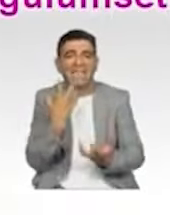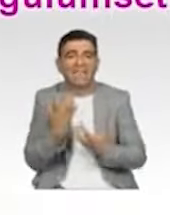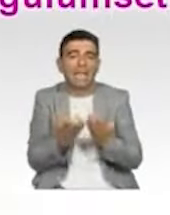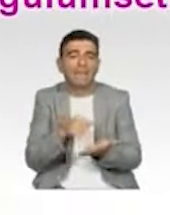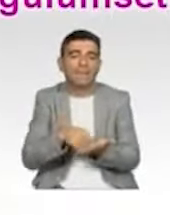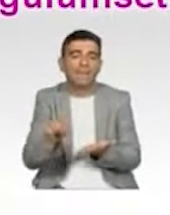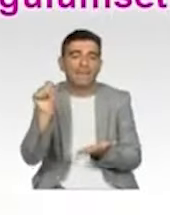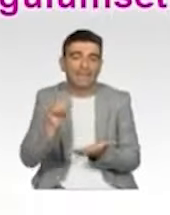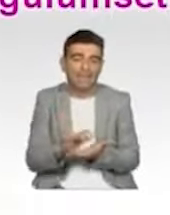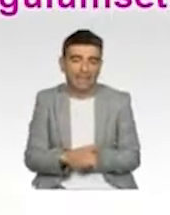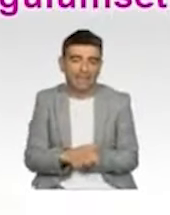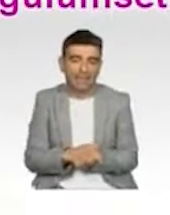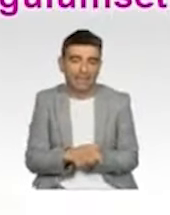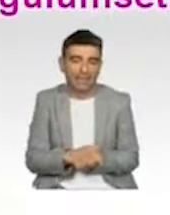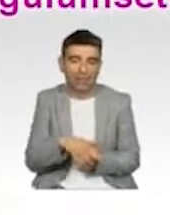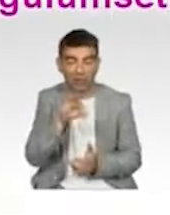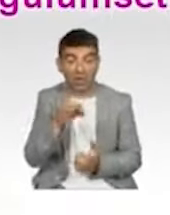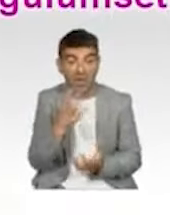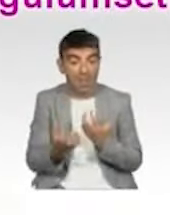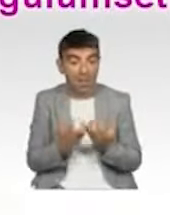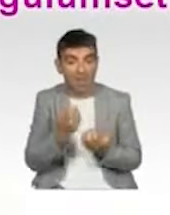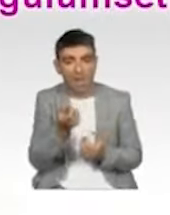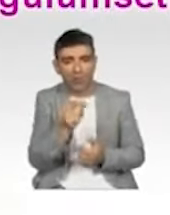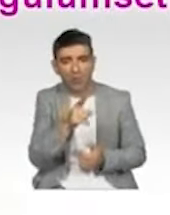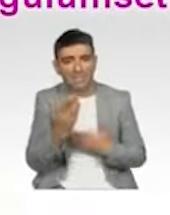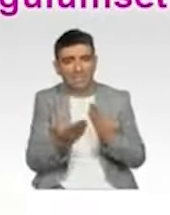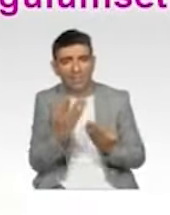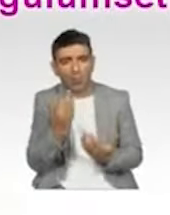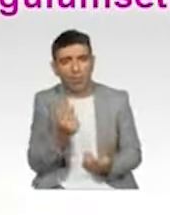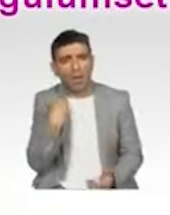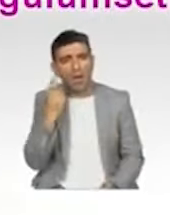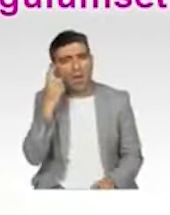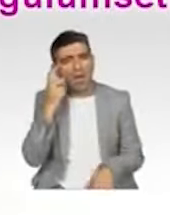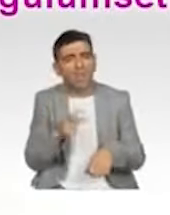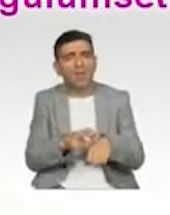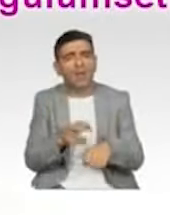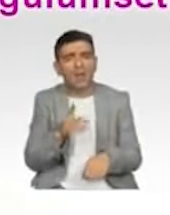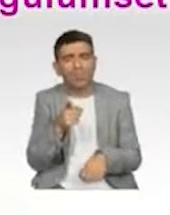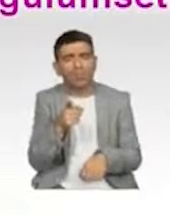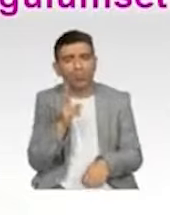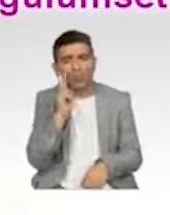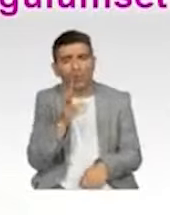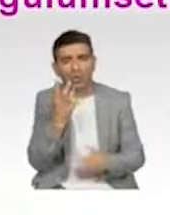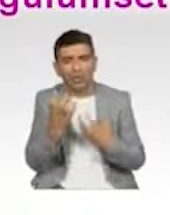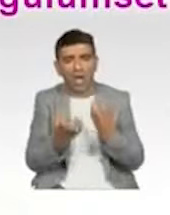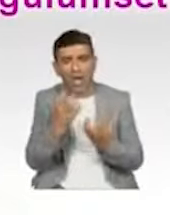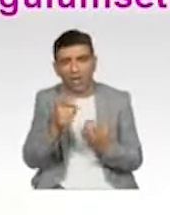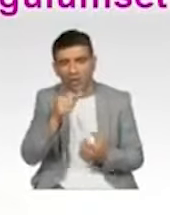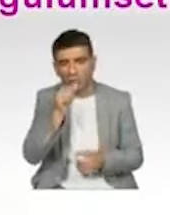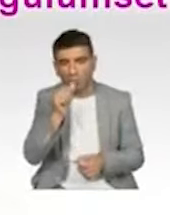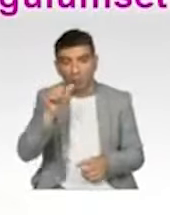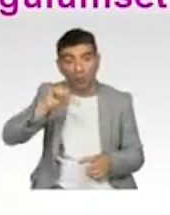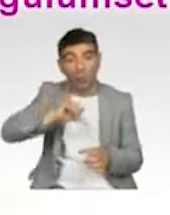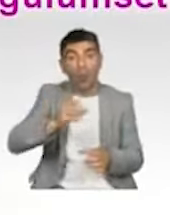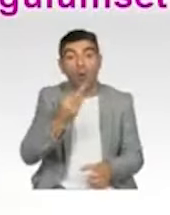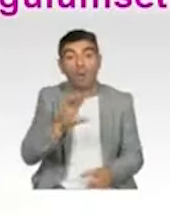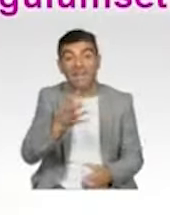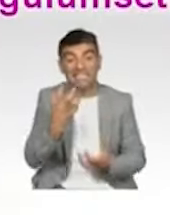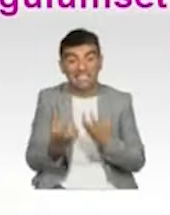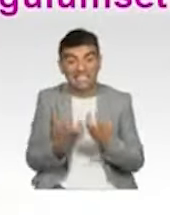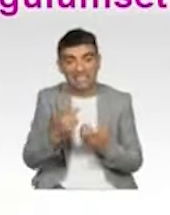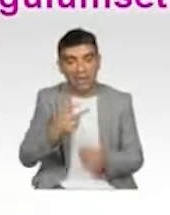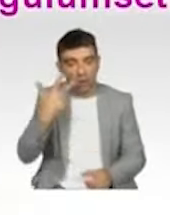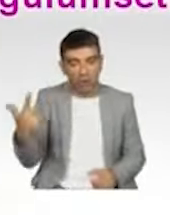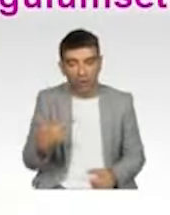yandı. Mesela çay demlerken, az önce nasıl demledi tam hatırlamıyorum. Kaynar çay bir anda çaya dökülmez. Bakın sıcağa